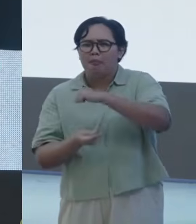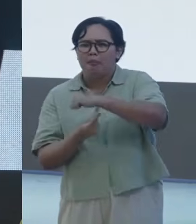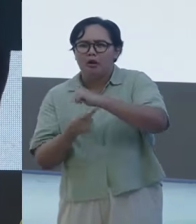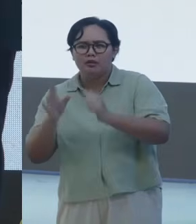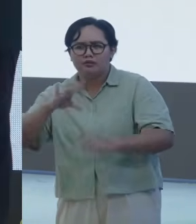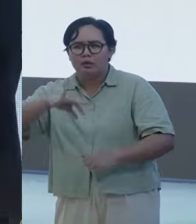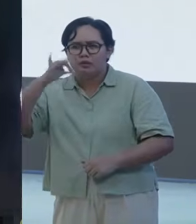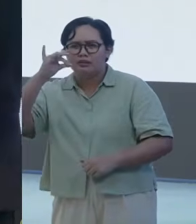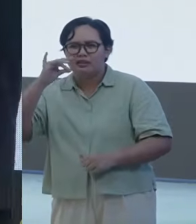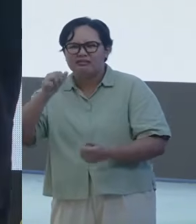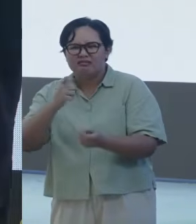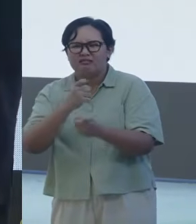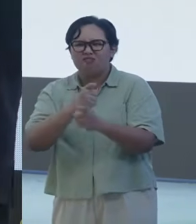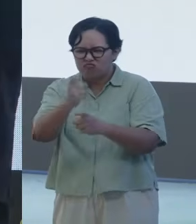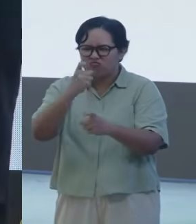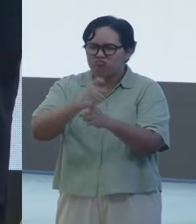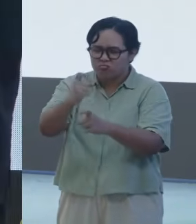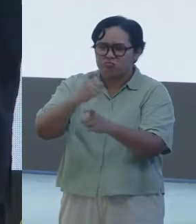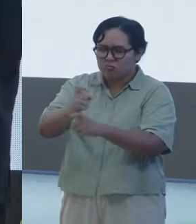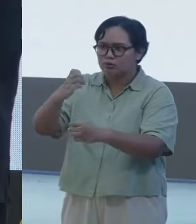church, blasphemer,